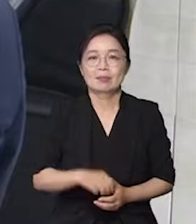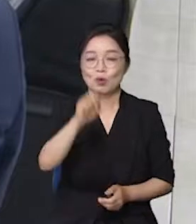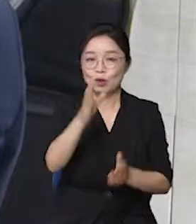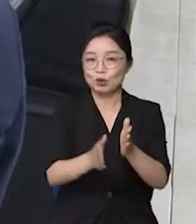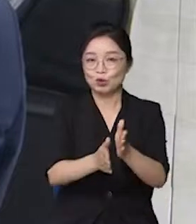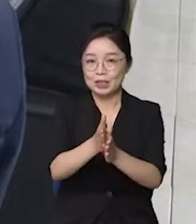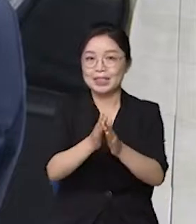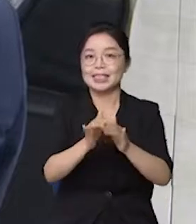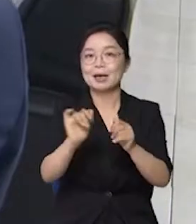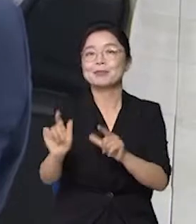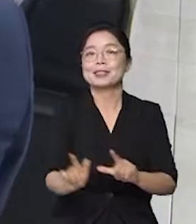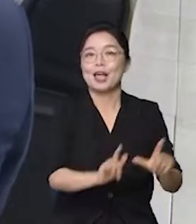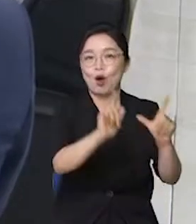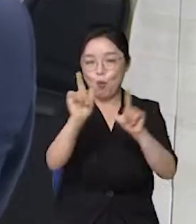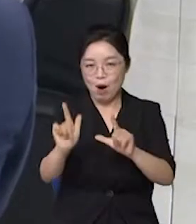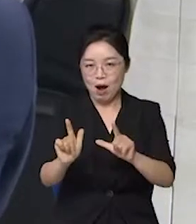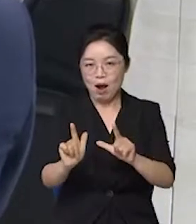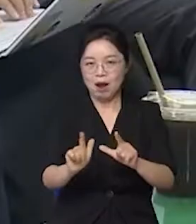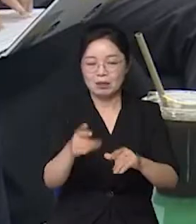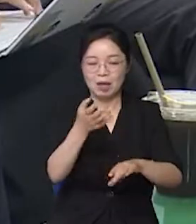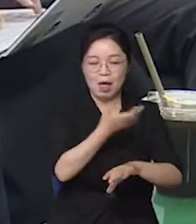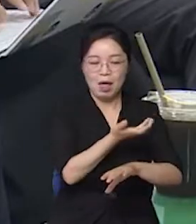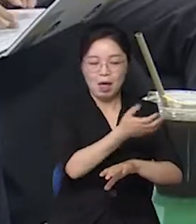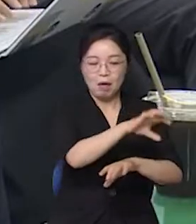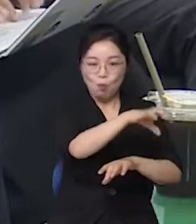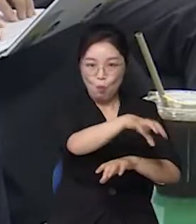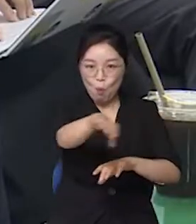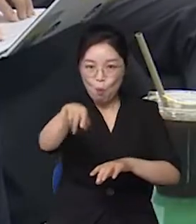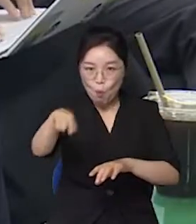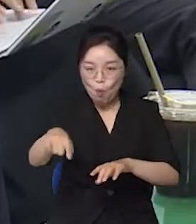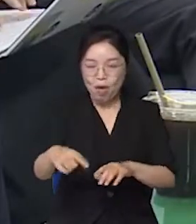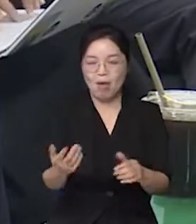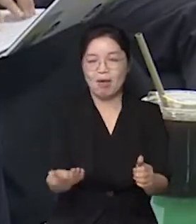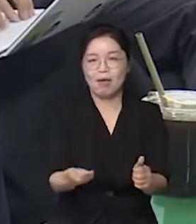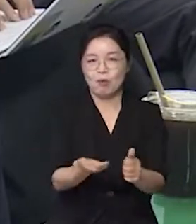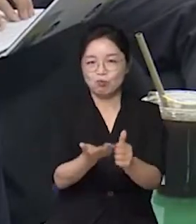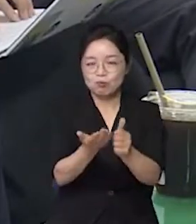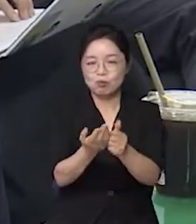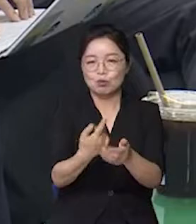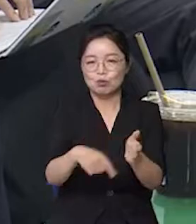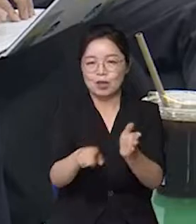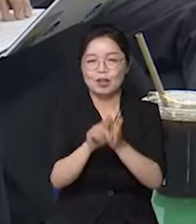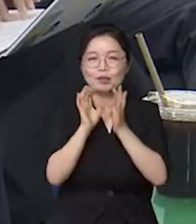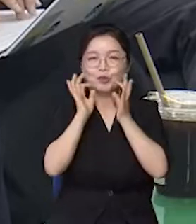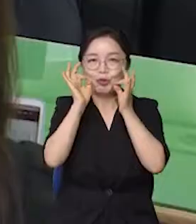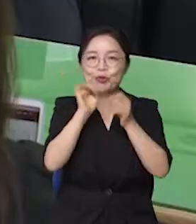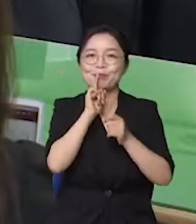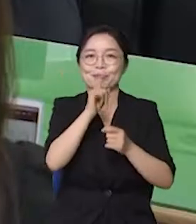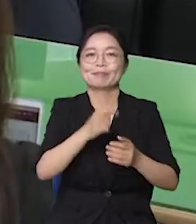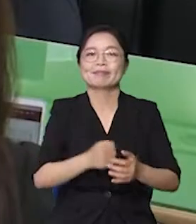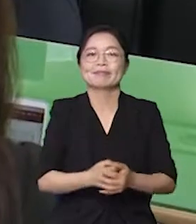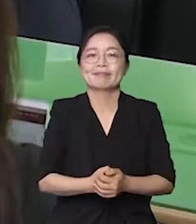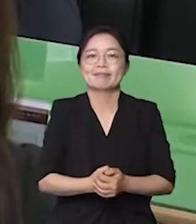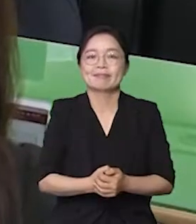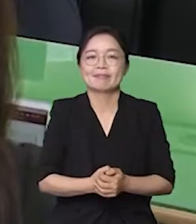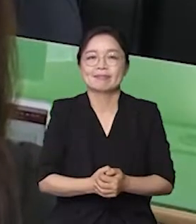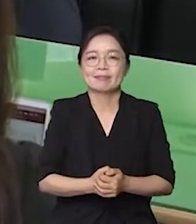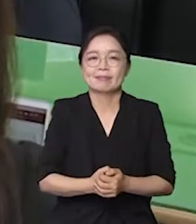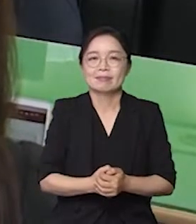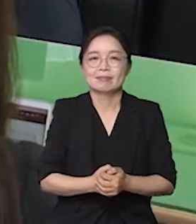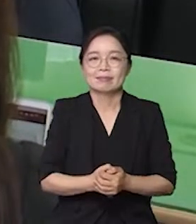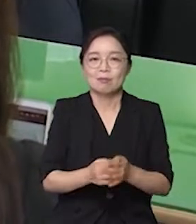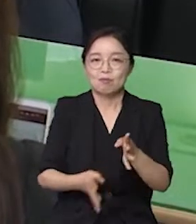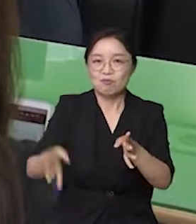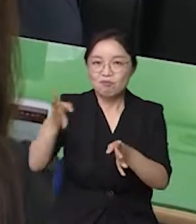광주 시민으로 생활화돼 중앙을 무대로 지역에 공헌하겠다는 뜻으로 풀이됩니다. 연임에는